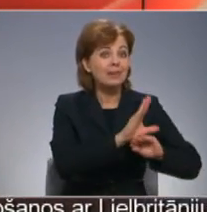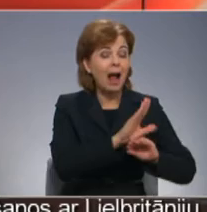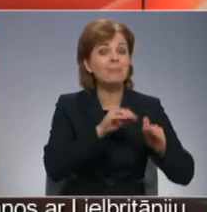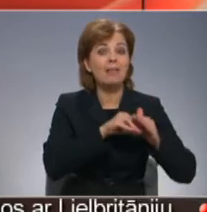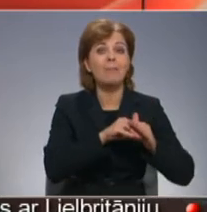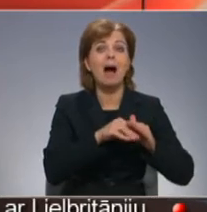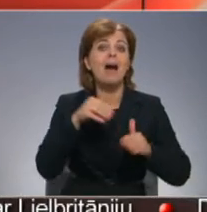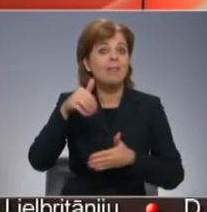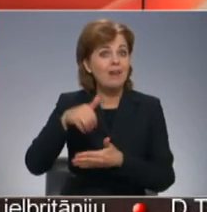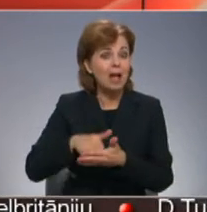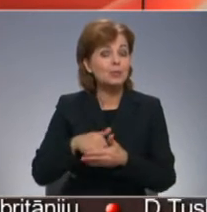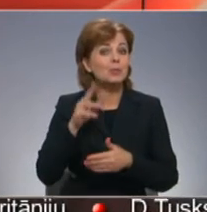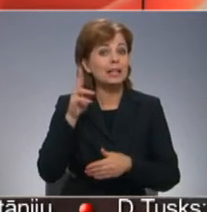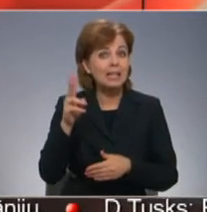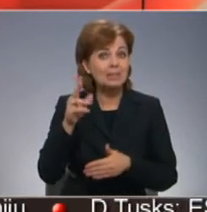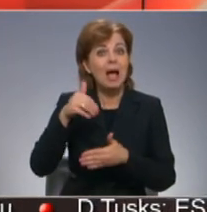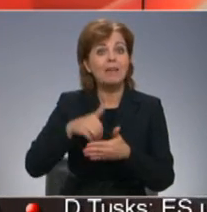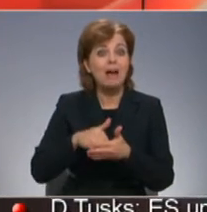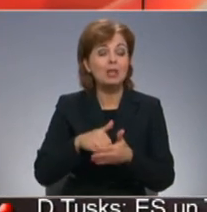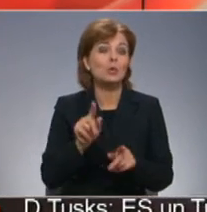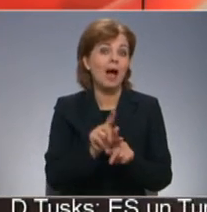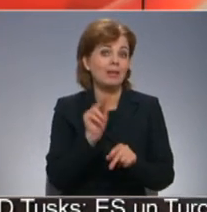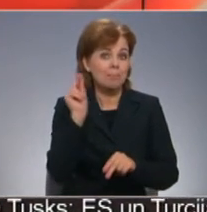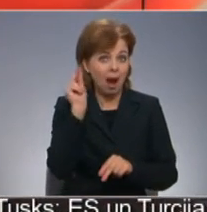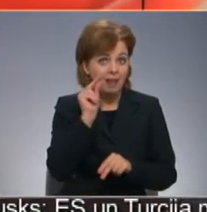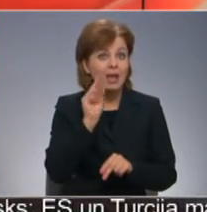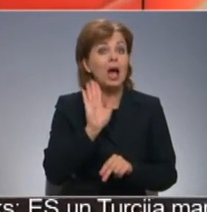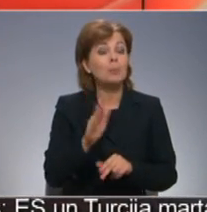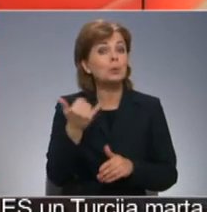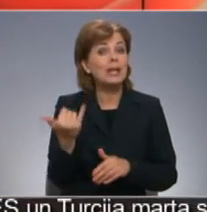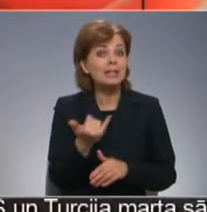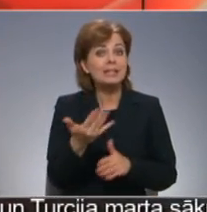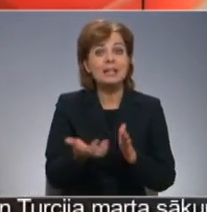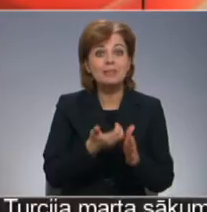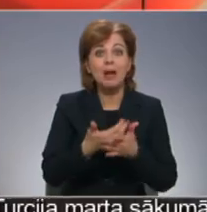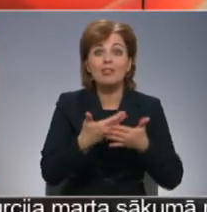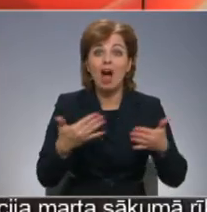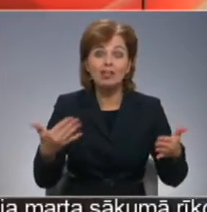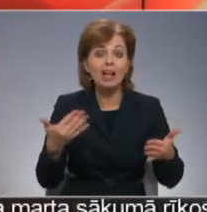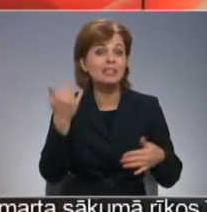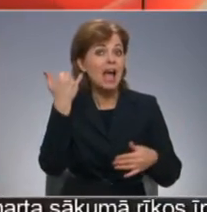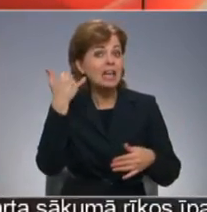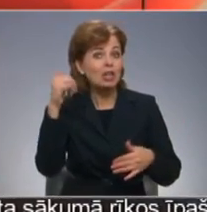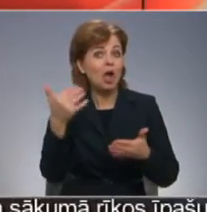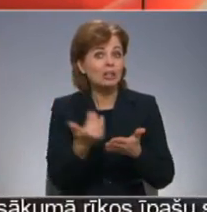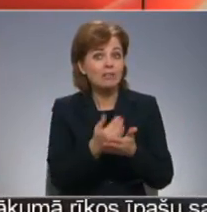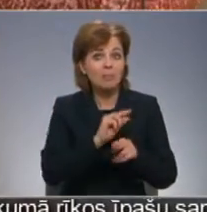arī māca. Valmieras muzejs saņēmis akreditāciju uz 10 gadiem. Tas ir atspēriena punkts attīstībai vairāk Vidzemes